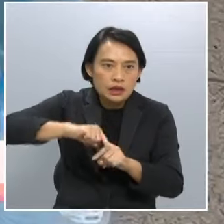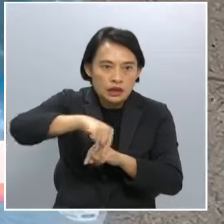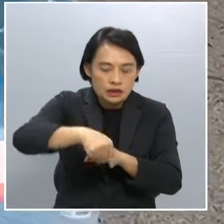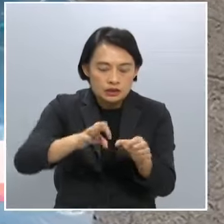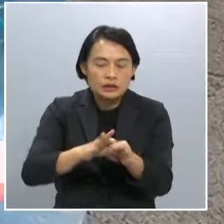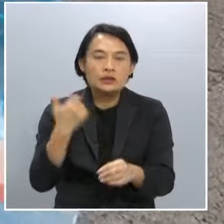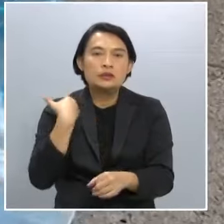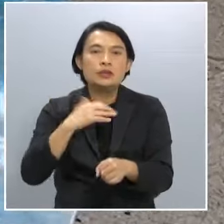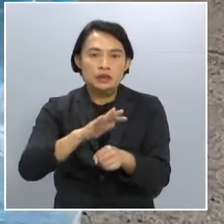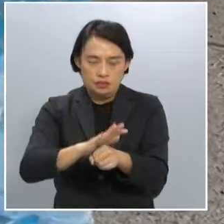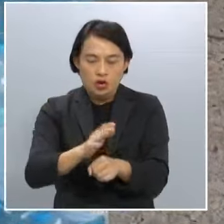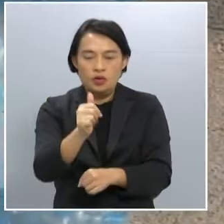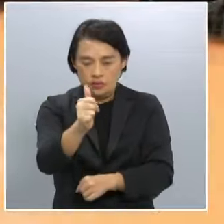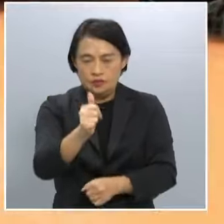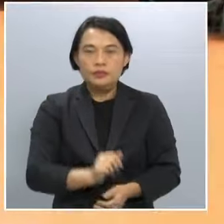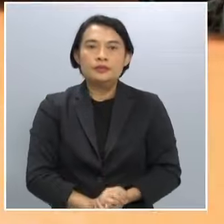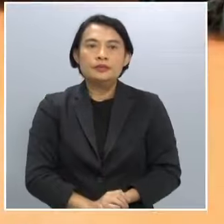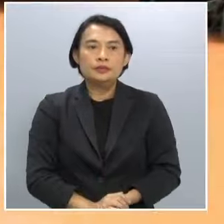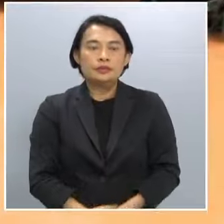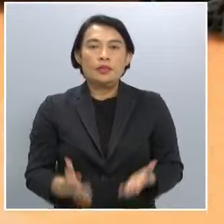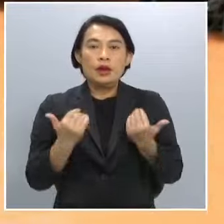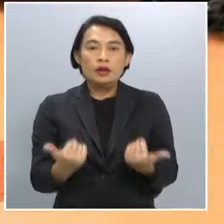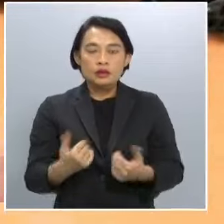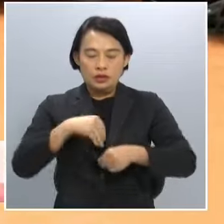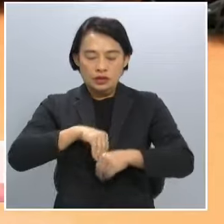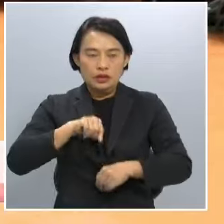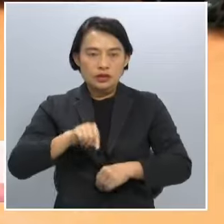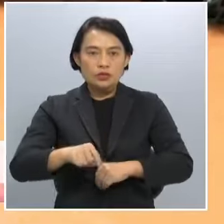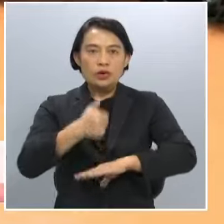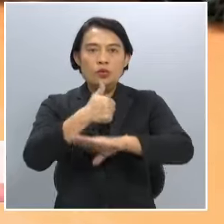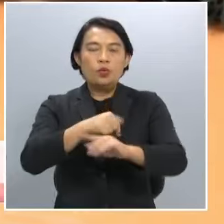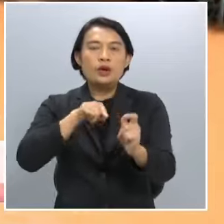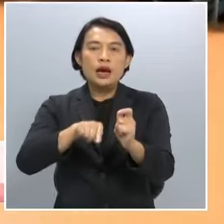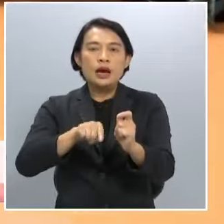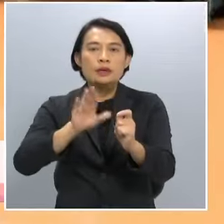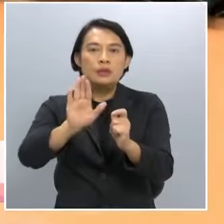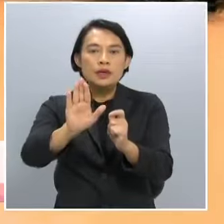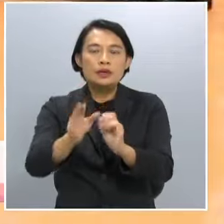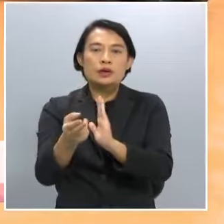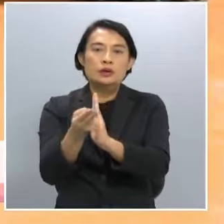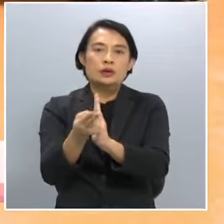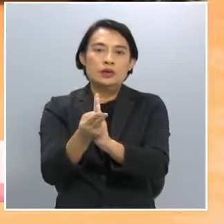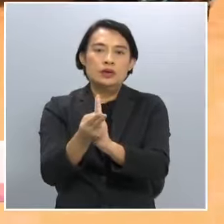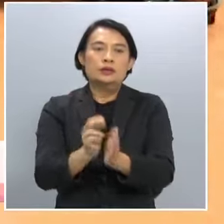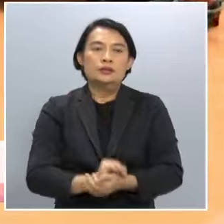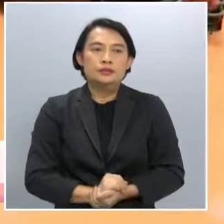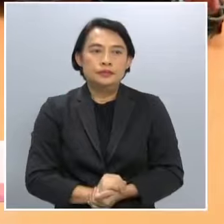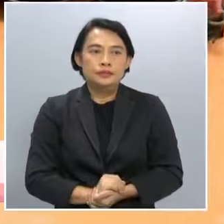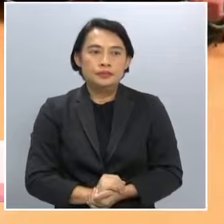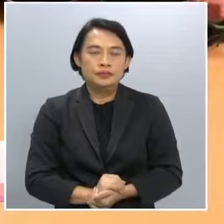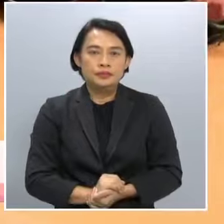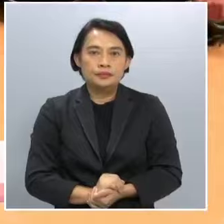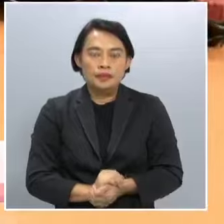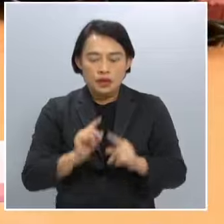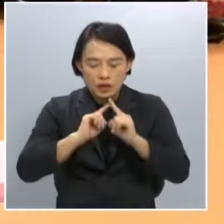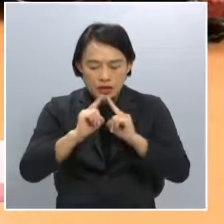พอแล้วก็สมบูรณ์นะครับคุณผู้ชมครับและตอนนี้เนี่ยเราอยู่กับนายอำเภอเมืองจังหวัดหนองคายนะครับซึ่งเดี๋ยวมาอัปเดตสถ